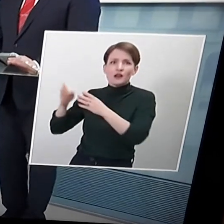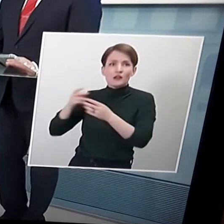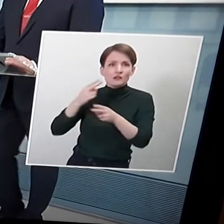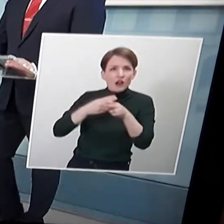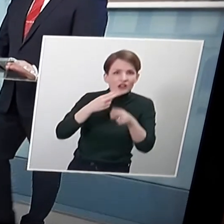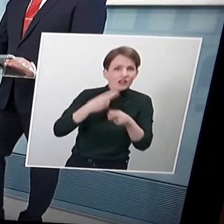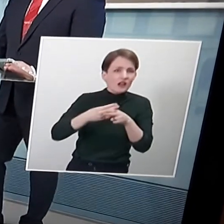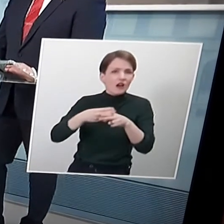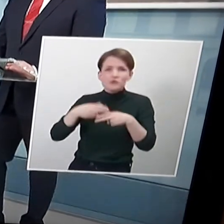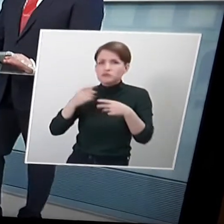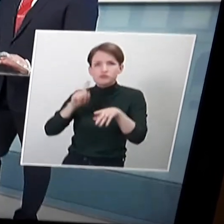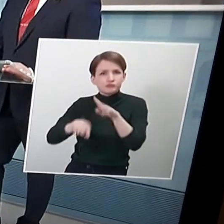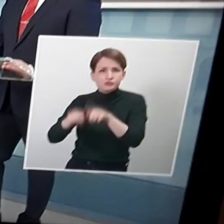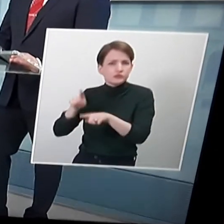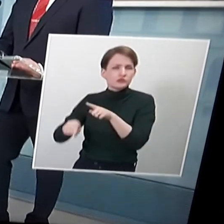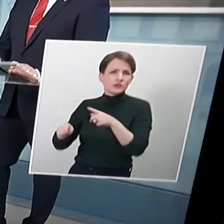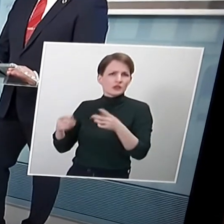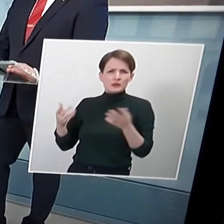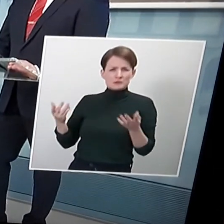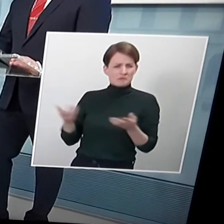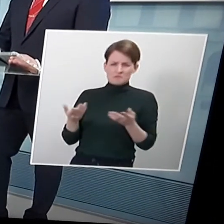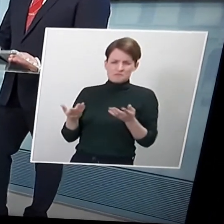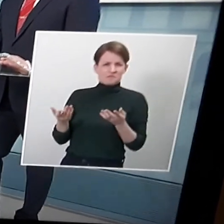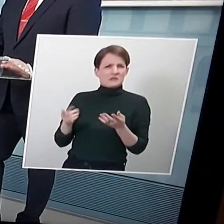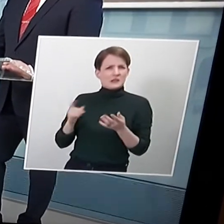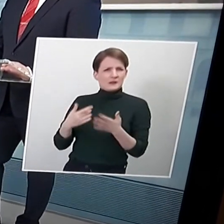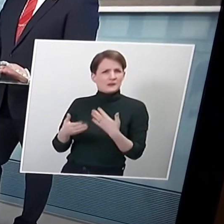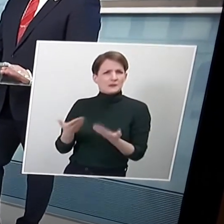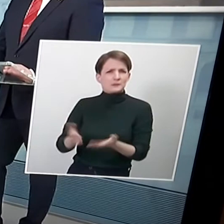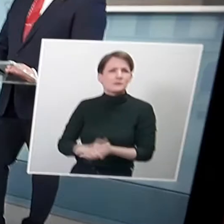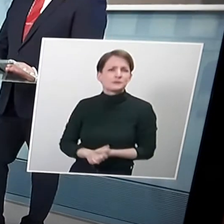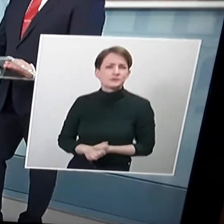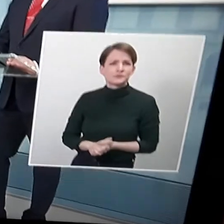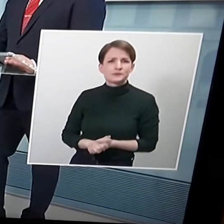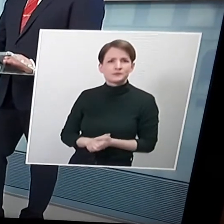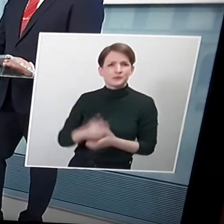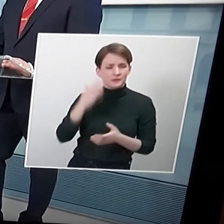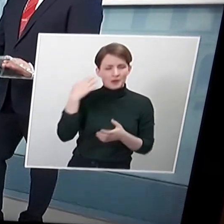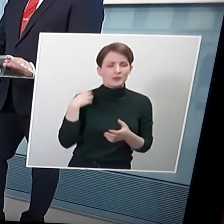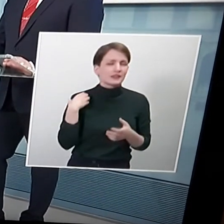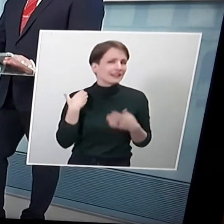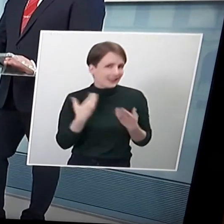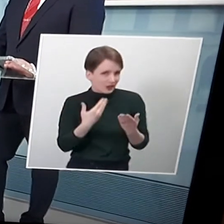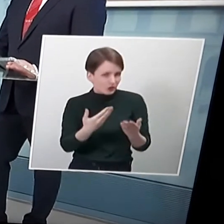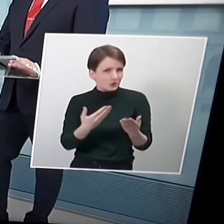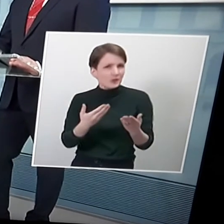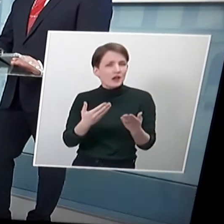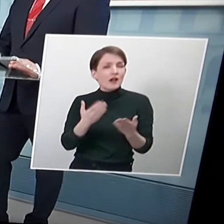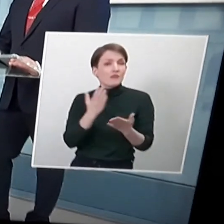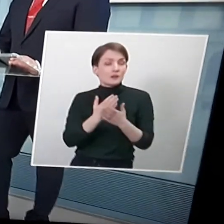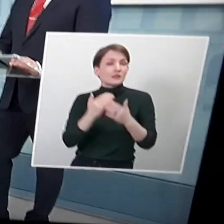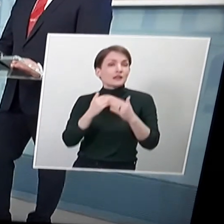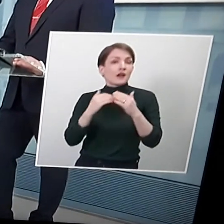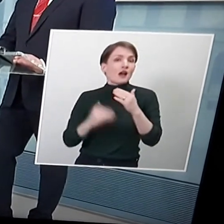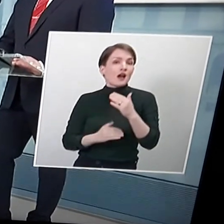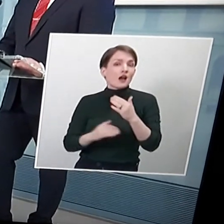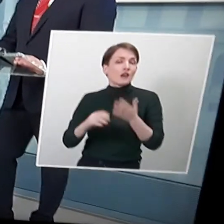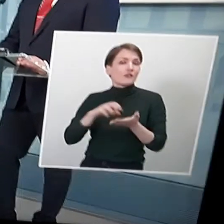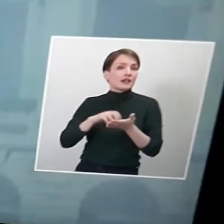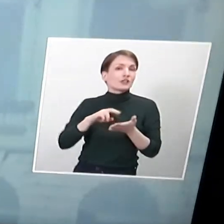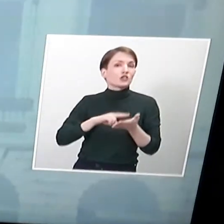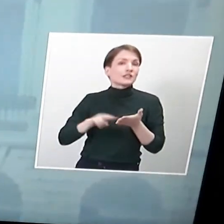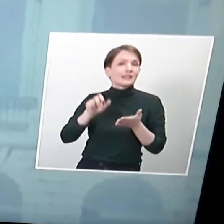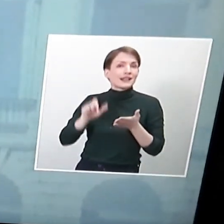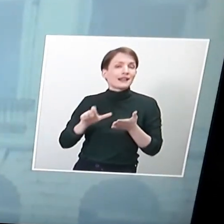kuivaruokaa, virvokkeita. Niin miten sitten tällaisten kohdalla? Kiitoksia tästä kysymyksestä. Varmasti alivaltiosihteeri Lankinen